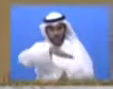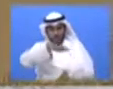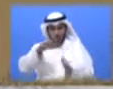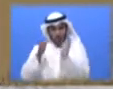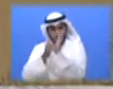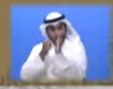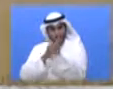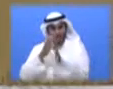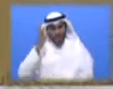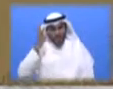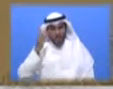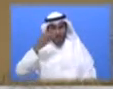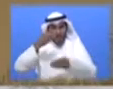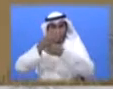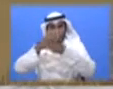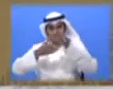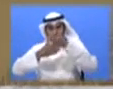الأمة من فترة،